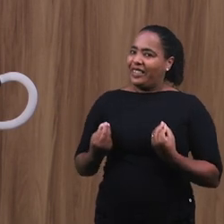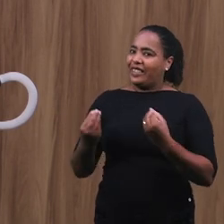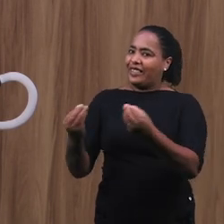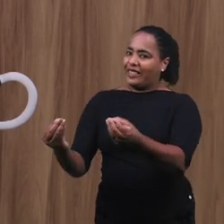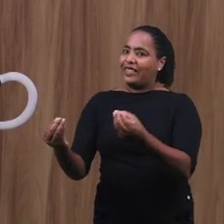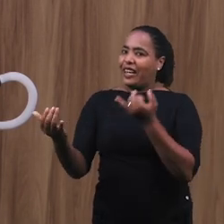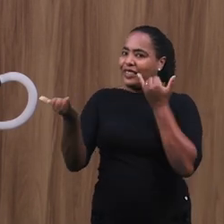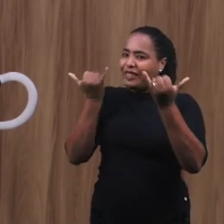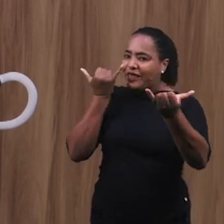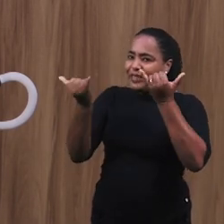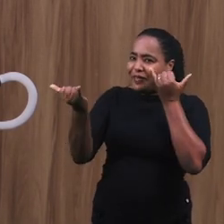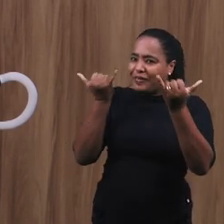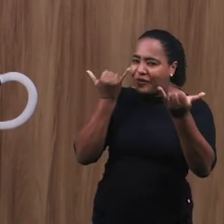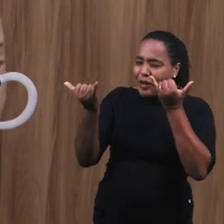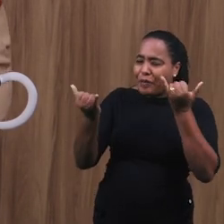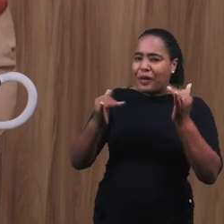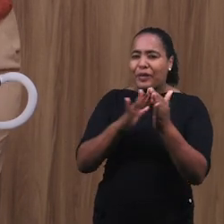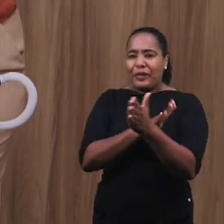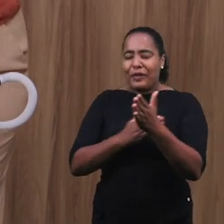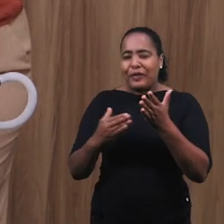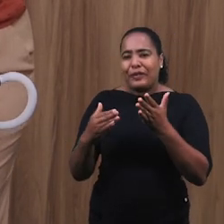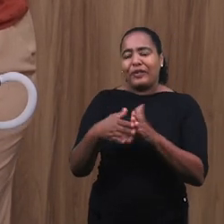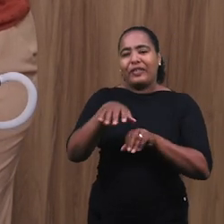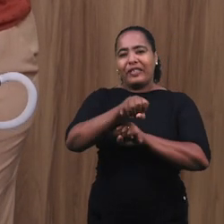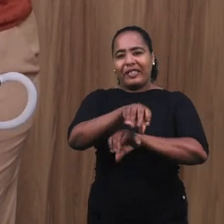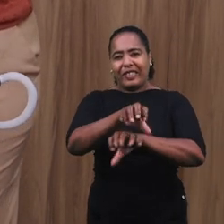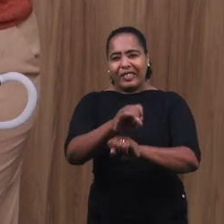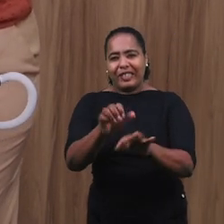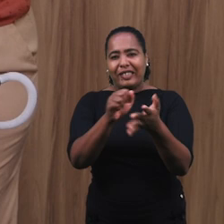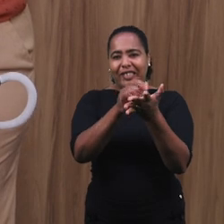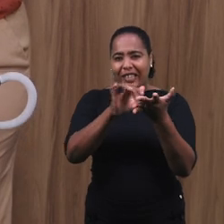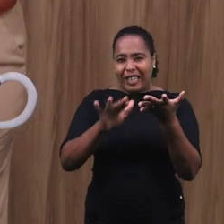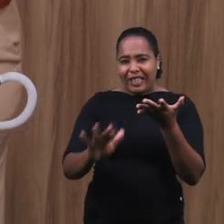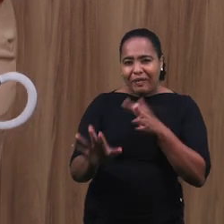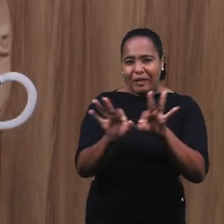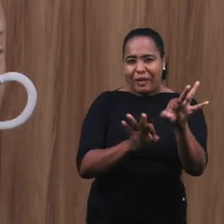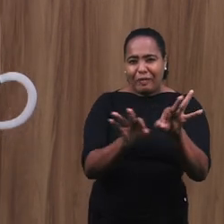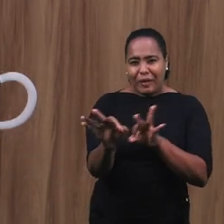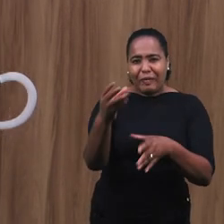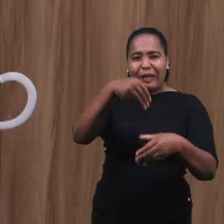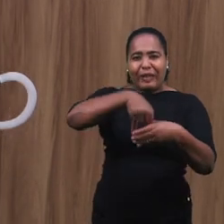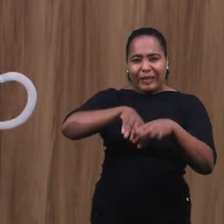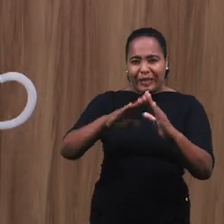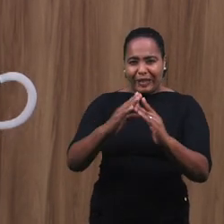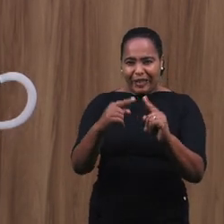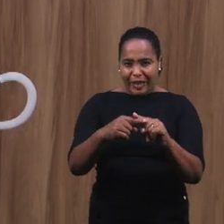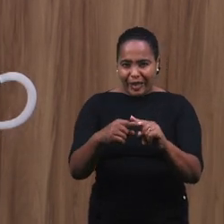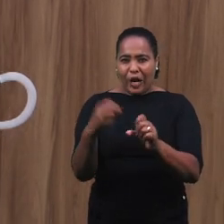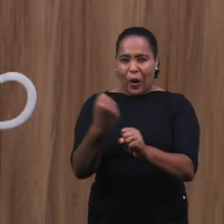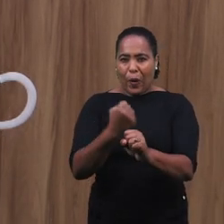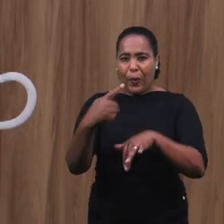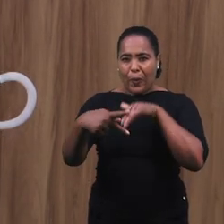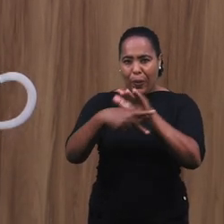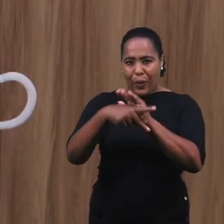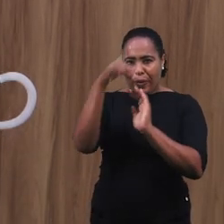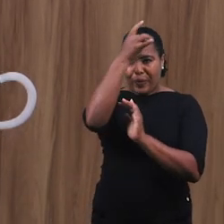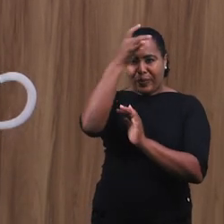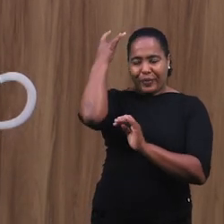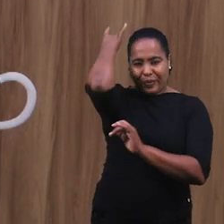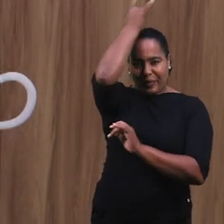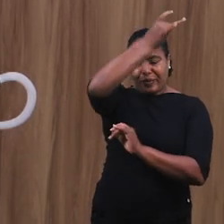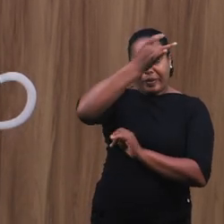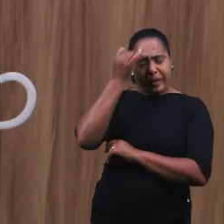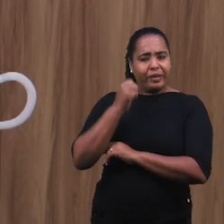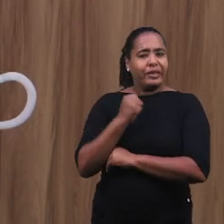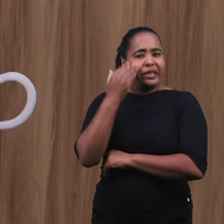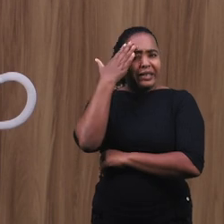les enseignements et activités effectués dans l'Église, dans l'œuvre du Saint-Esprit. Et sachez, dans la